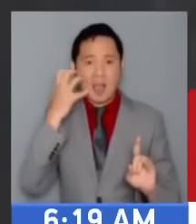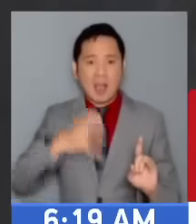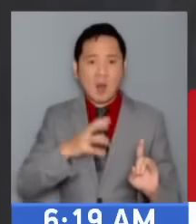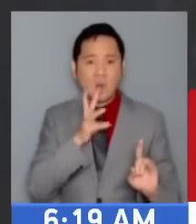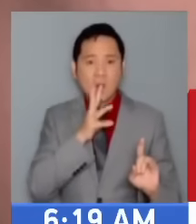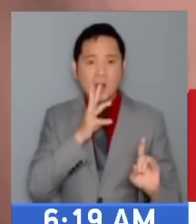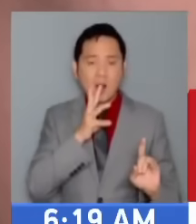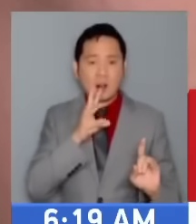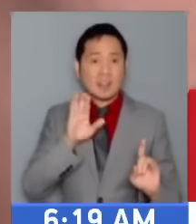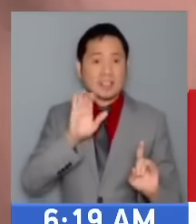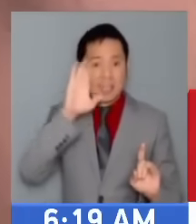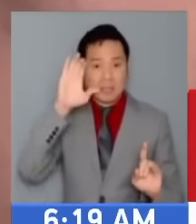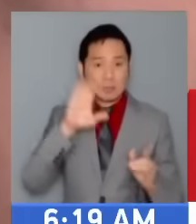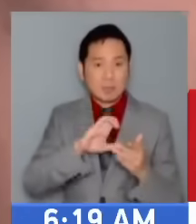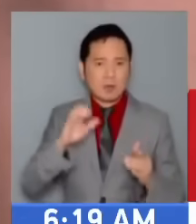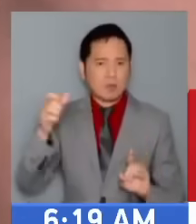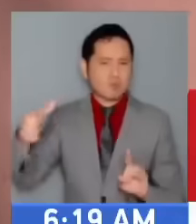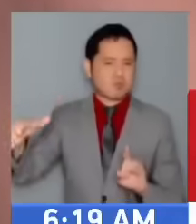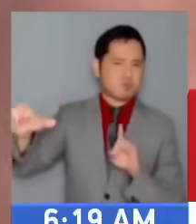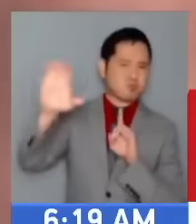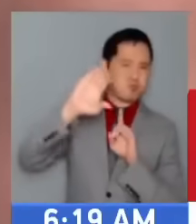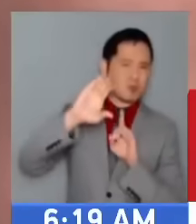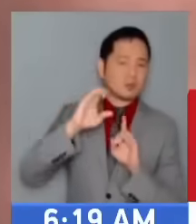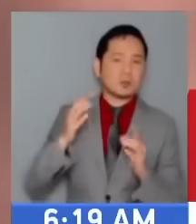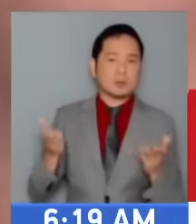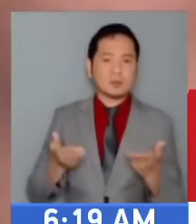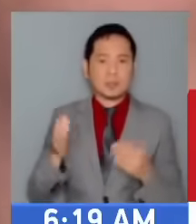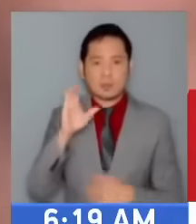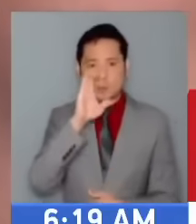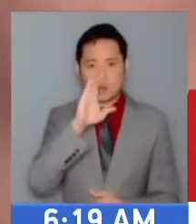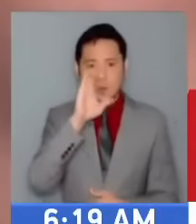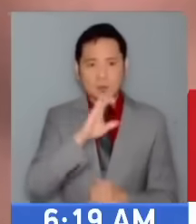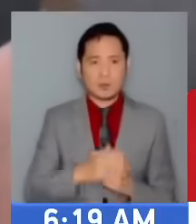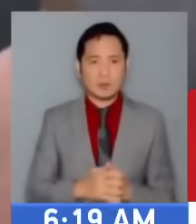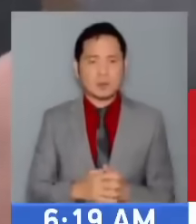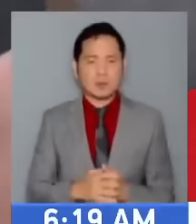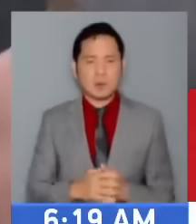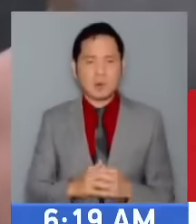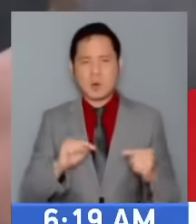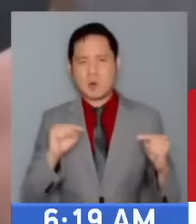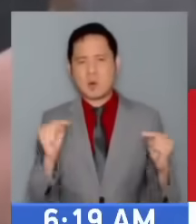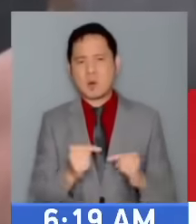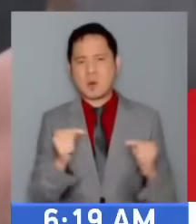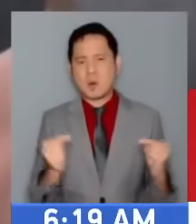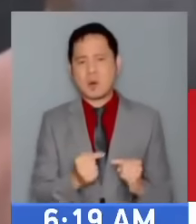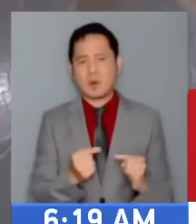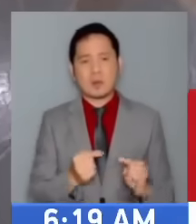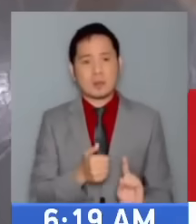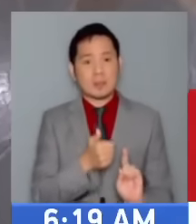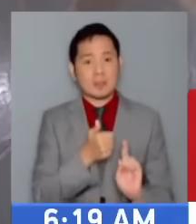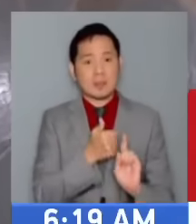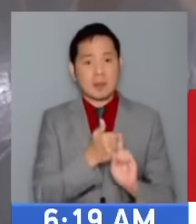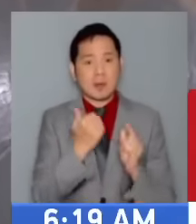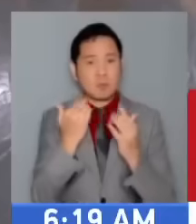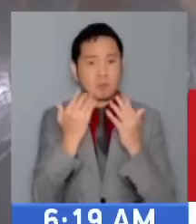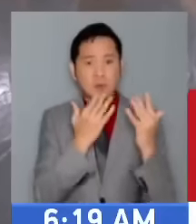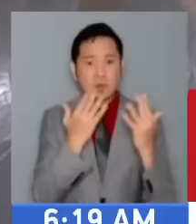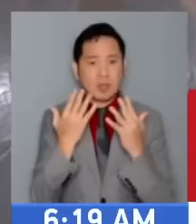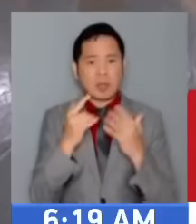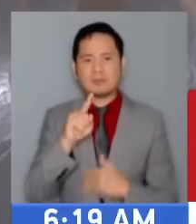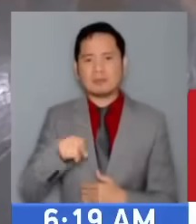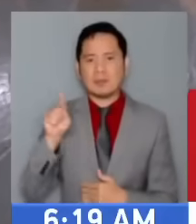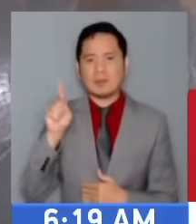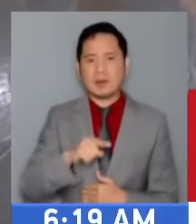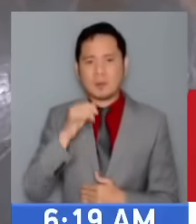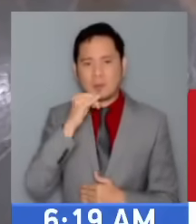Cebu City dahil sa tinamong paso hindi na naipagdiwang ng biktima ang kanyang kaarawan kahapon ayon sa Ginang